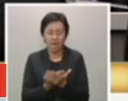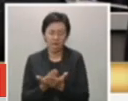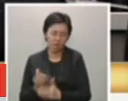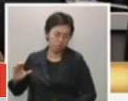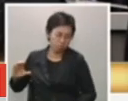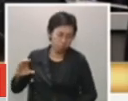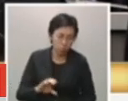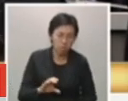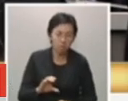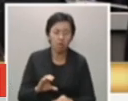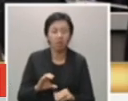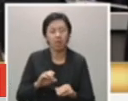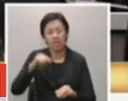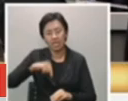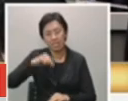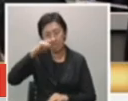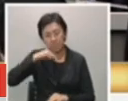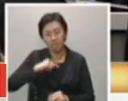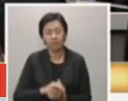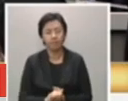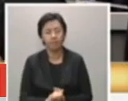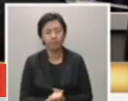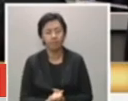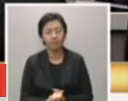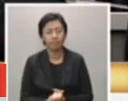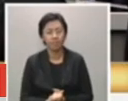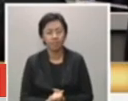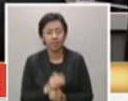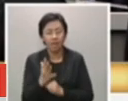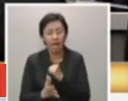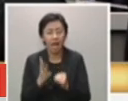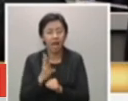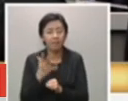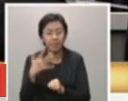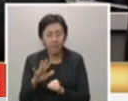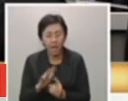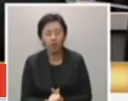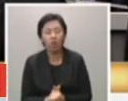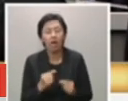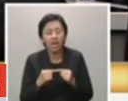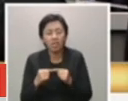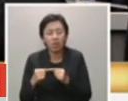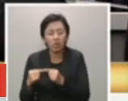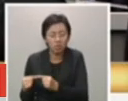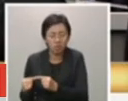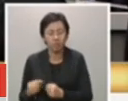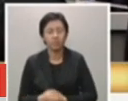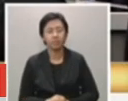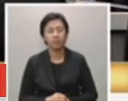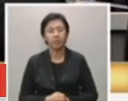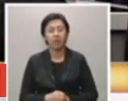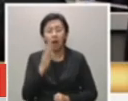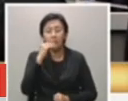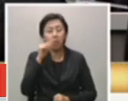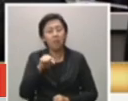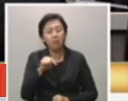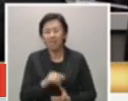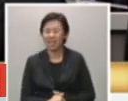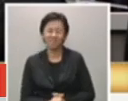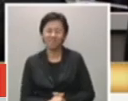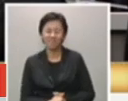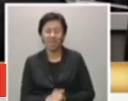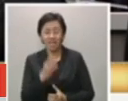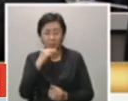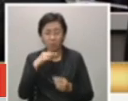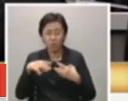ศเราเดินมากับลุงตู่5ปีแล้วขอให้เดินต่อไปคำพูดประมาณนี้ไม่ตรงเป๊ะขอประ